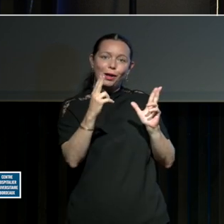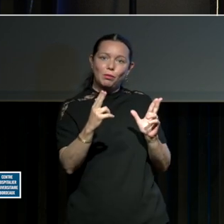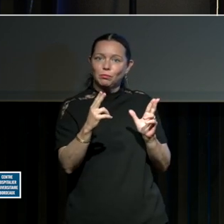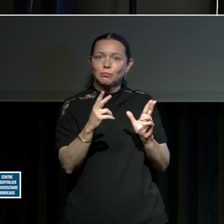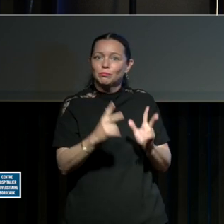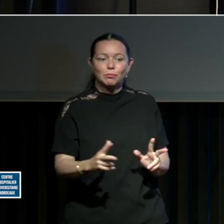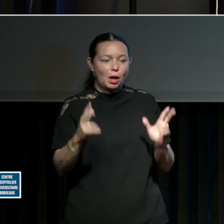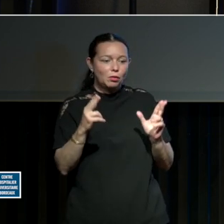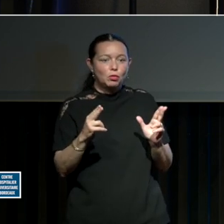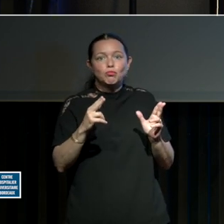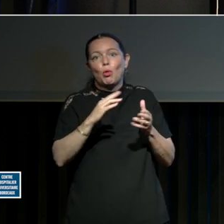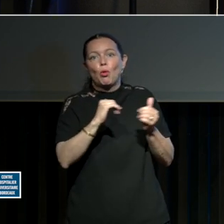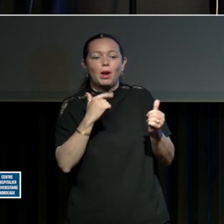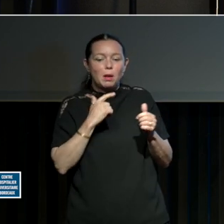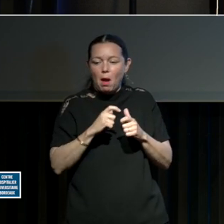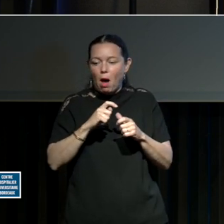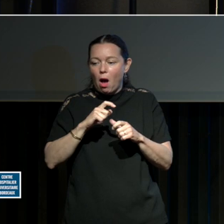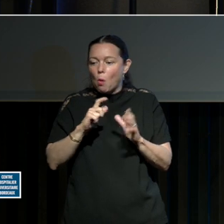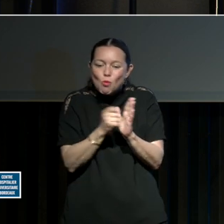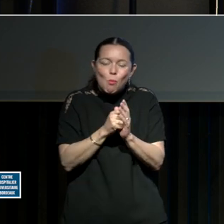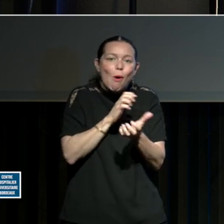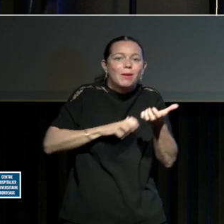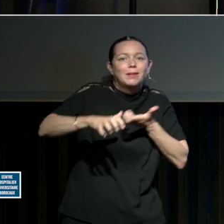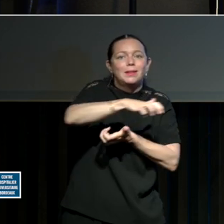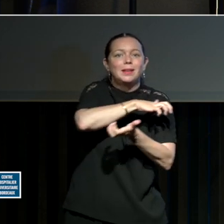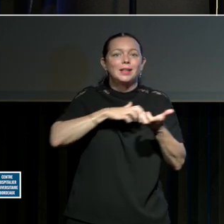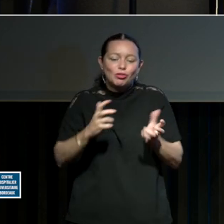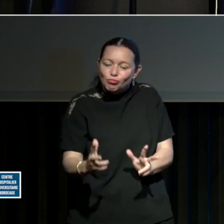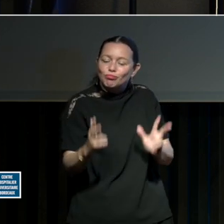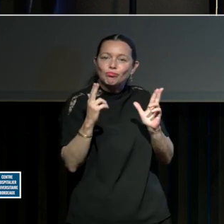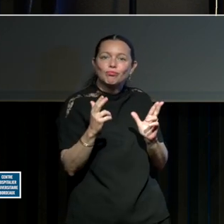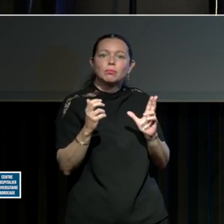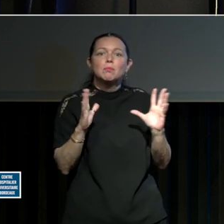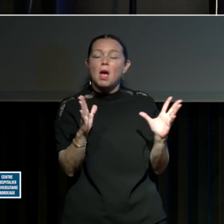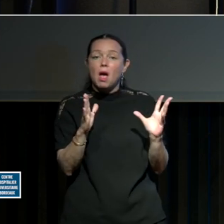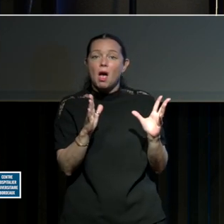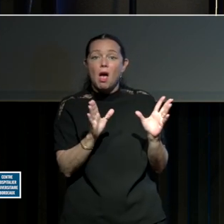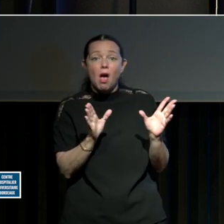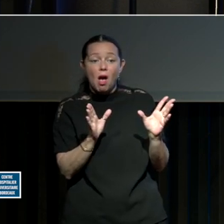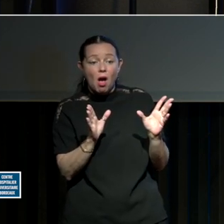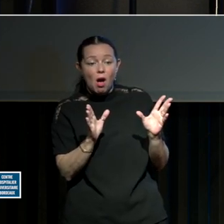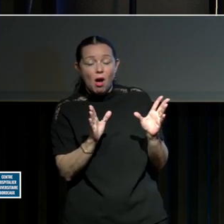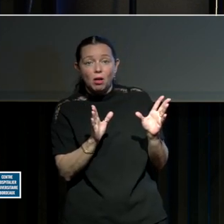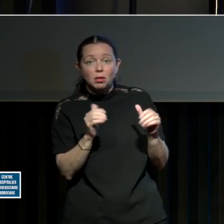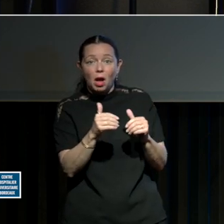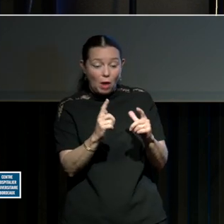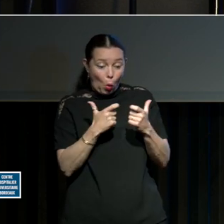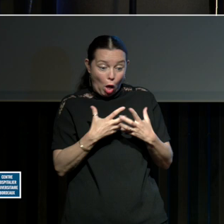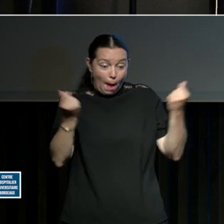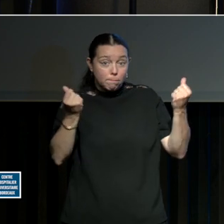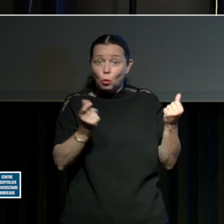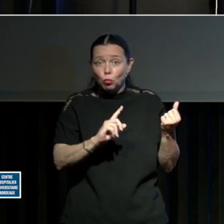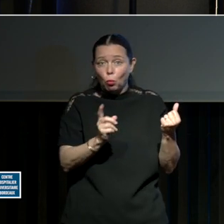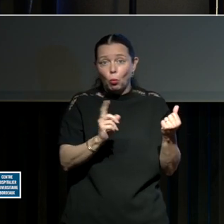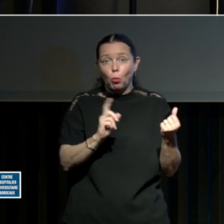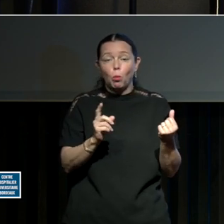à des situations de crise, mais qui sont souvent non associées à une perte de contrôle.